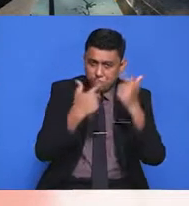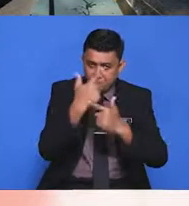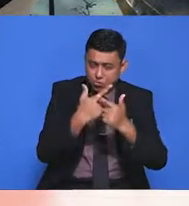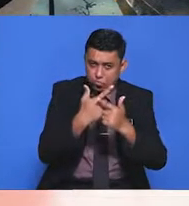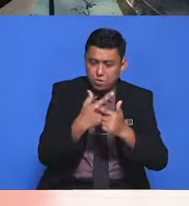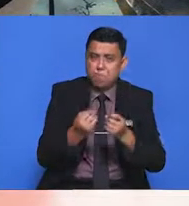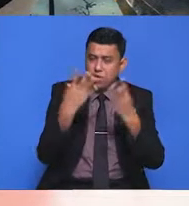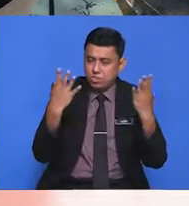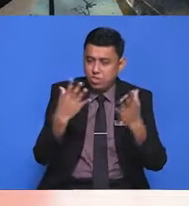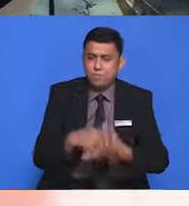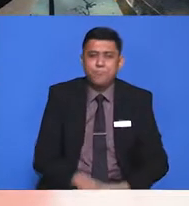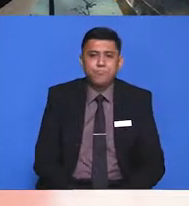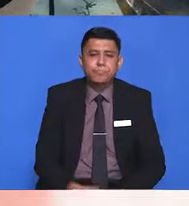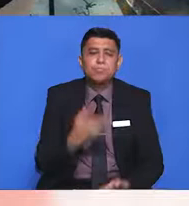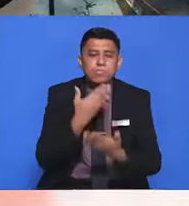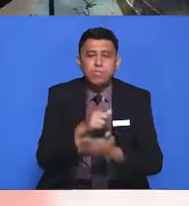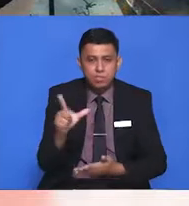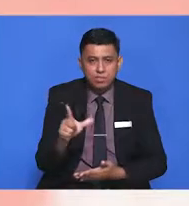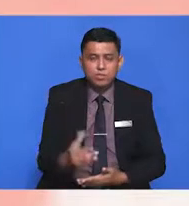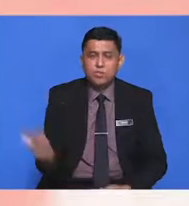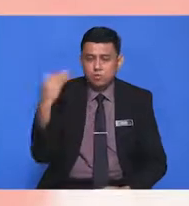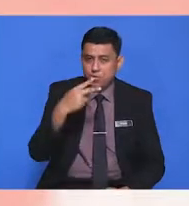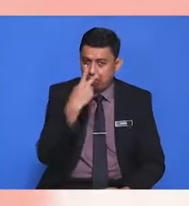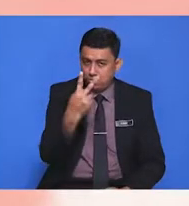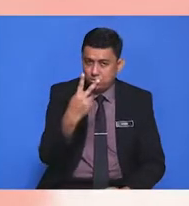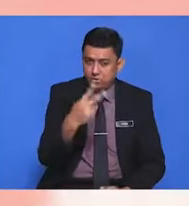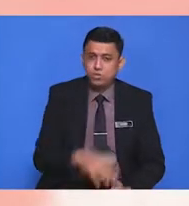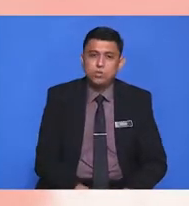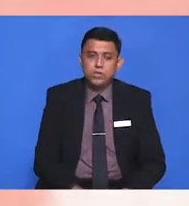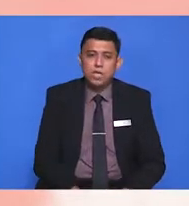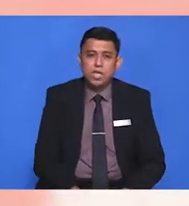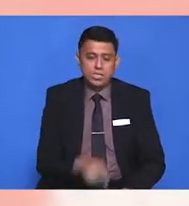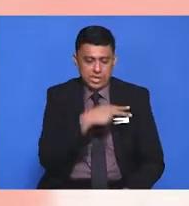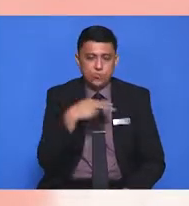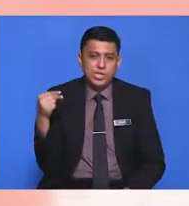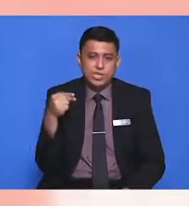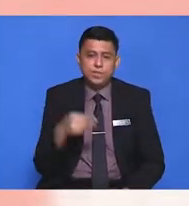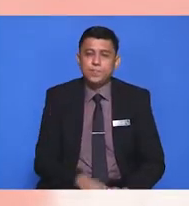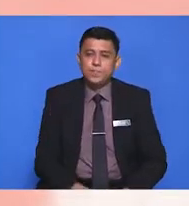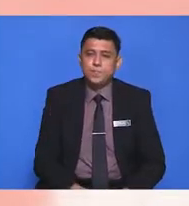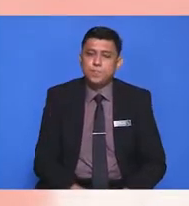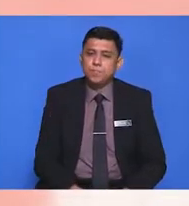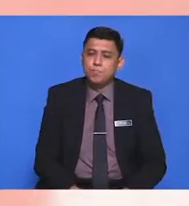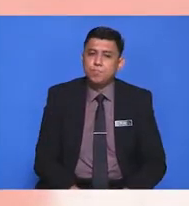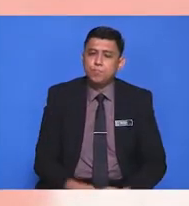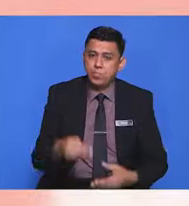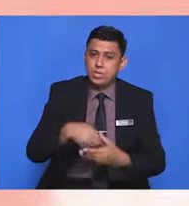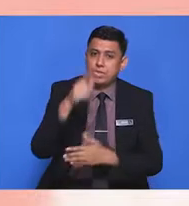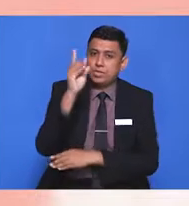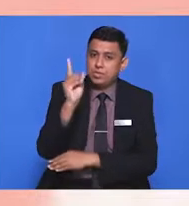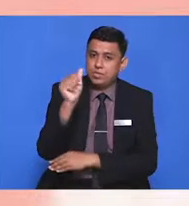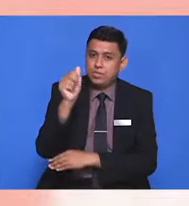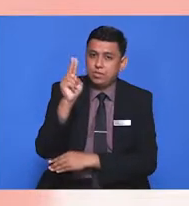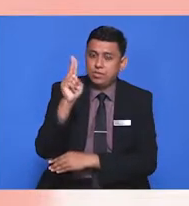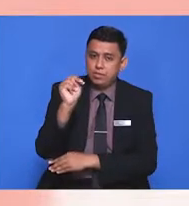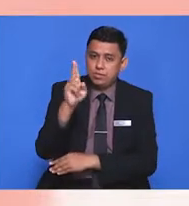Kemboja. Baiklah murid-murid, mari kita tinjau tasik utama di Indonesia. Melalui paparan ini, Danau Toba terletak